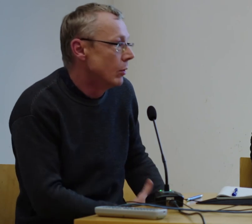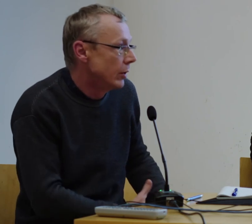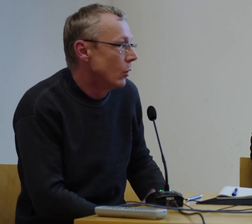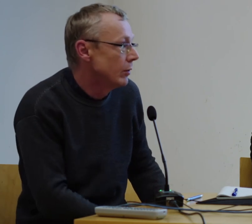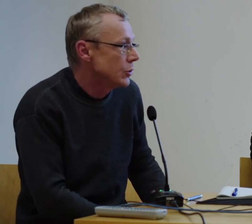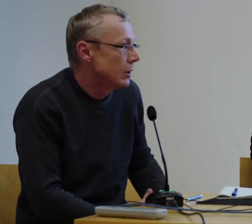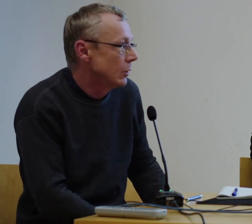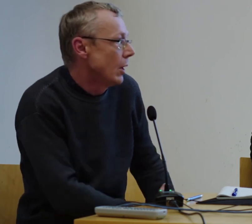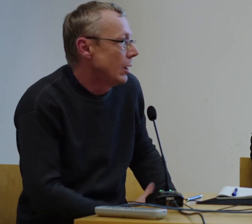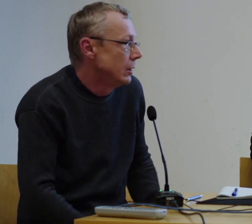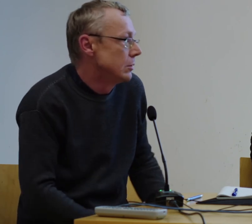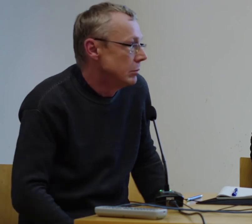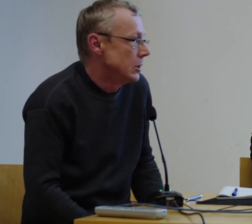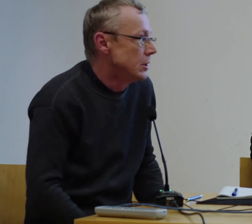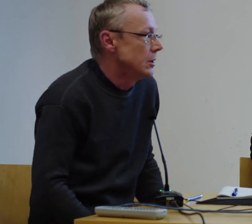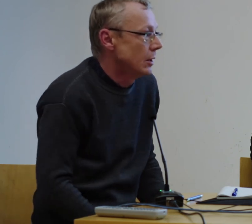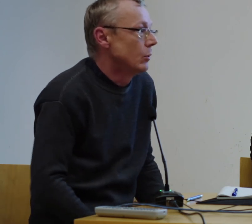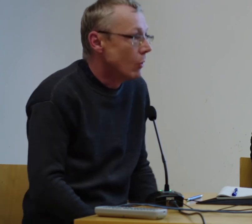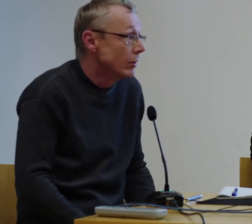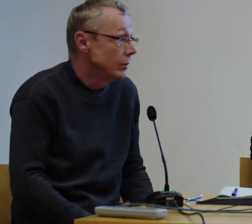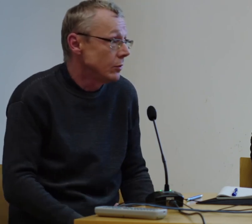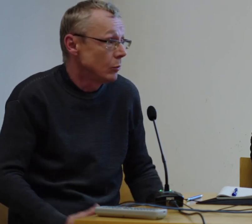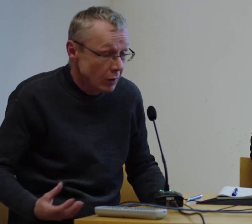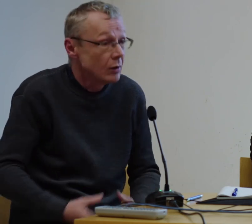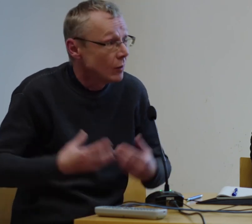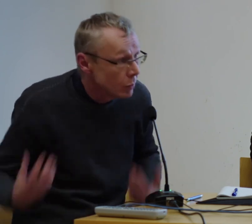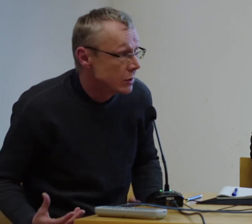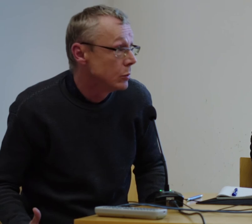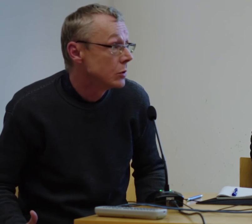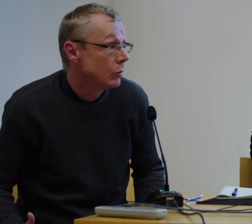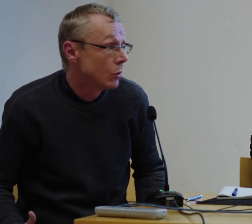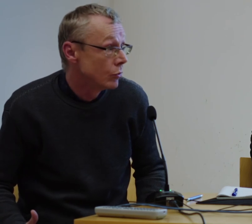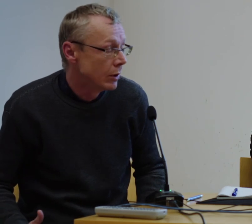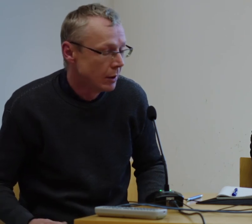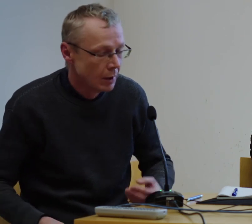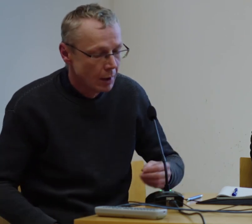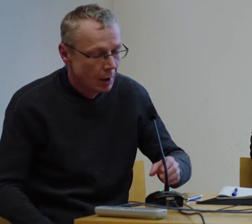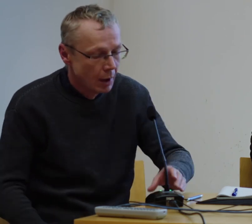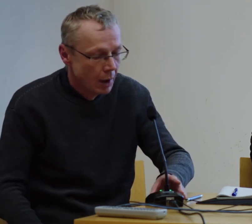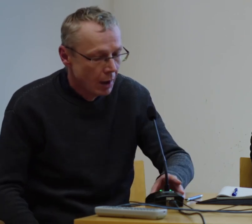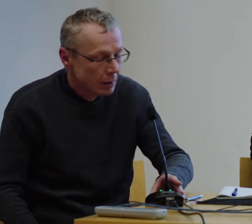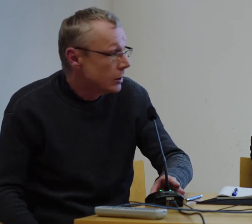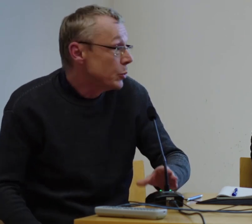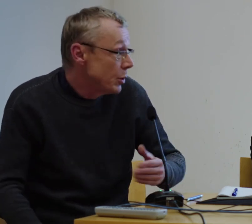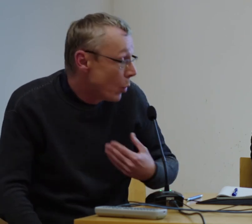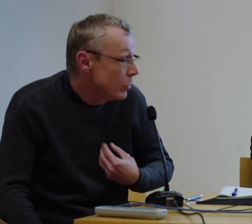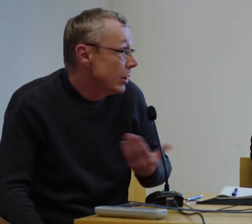jako vykonavače, jako nějaký řídící jako roli v té instituce, ale celou instituci ohrožuje. Takže prostě pro mě je